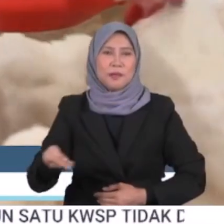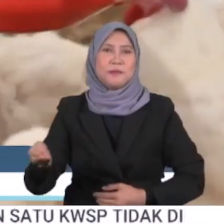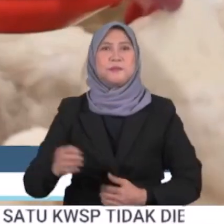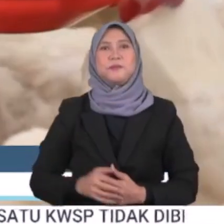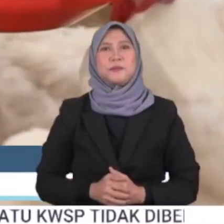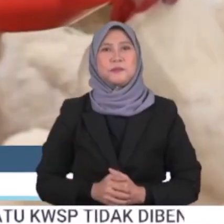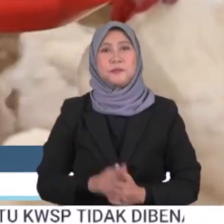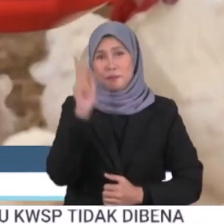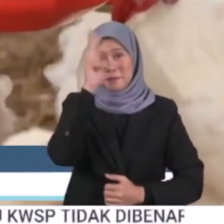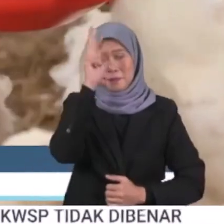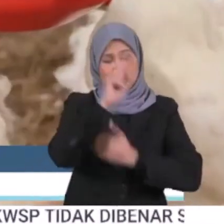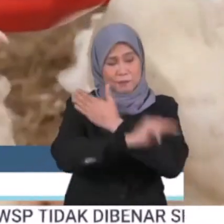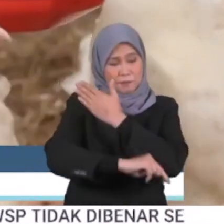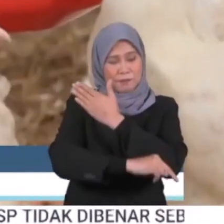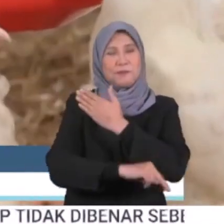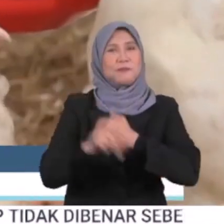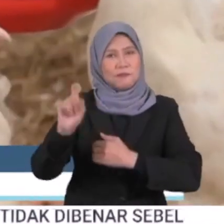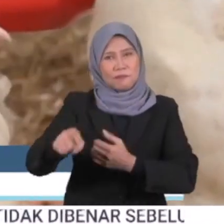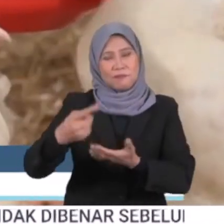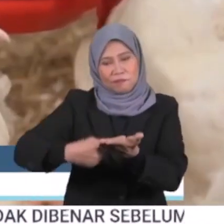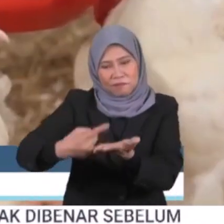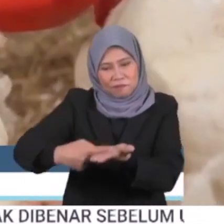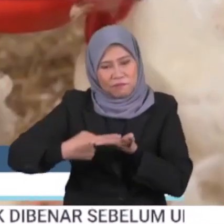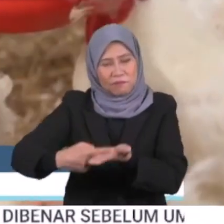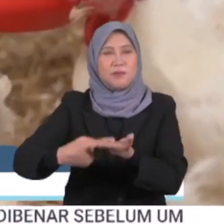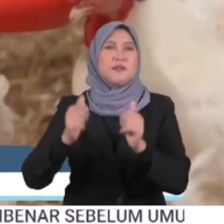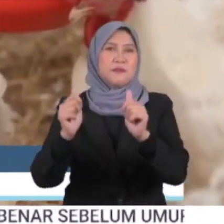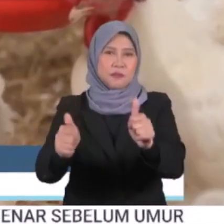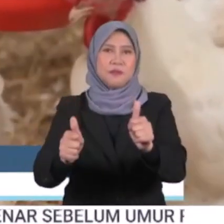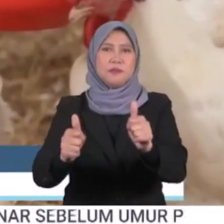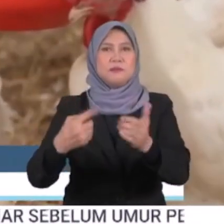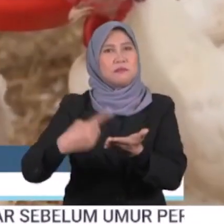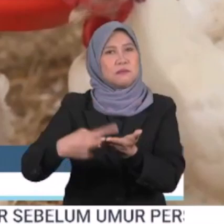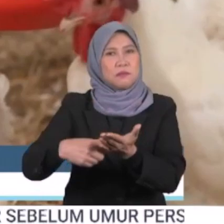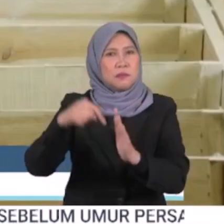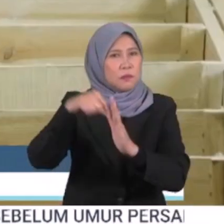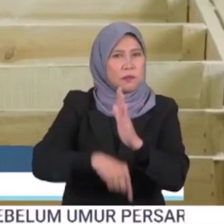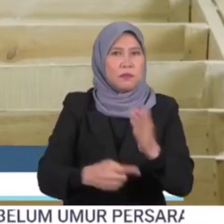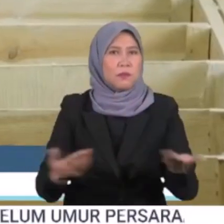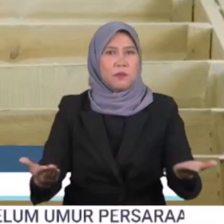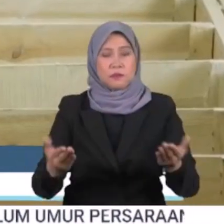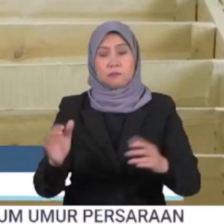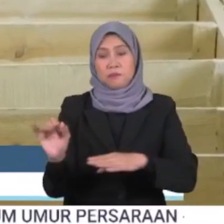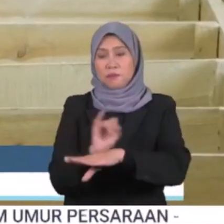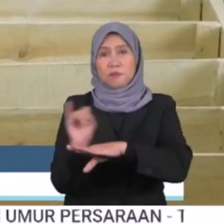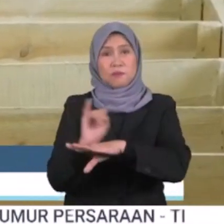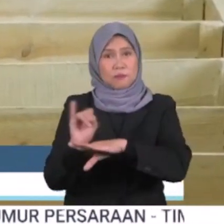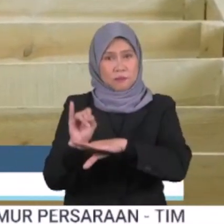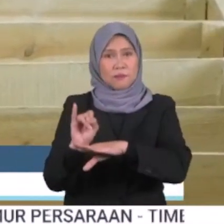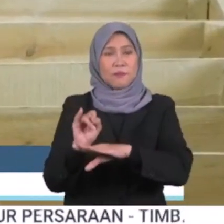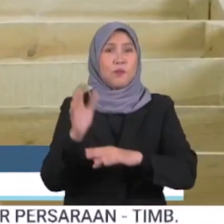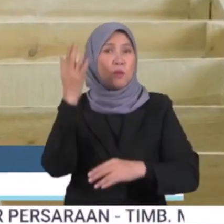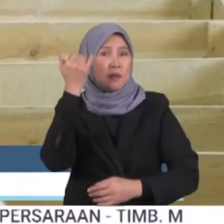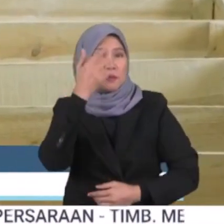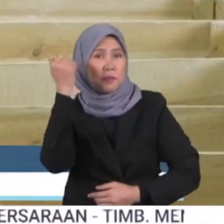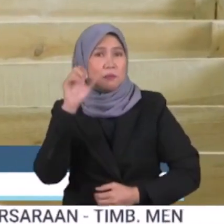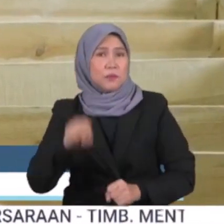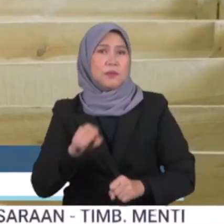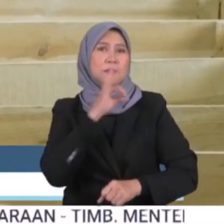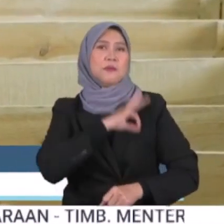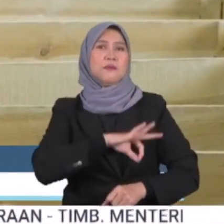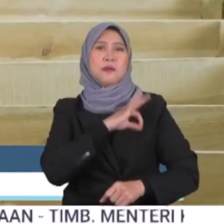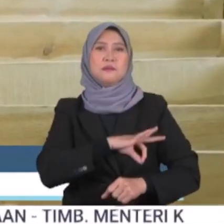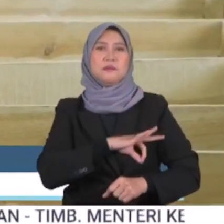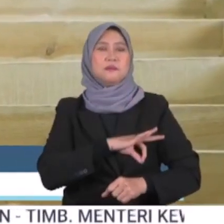Kerajaan negeri bagaimanapun perlu mengadakan perbincangan terlebih dahulu khususnya dengan pemain-pemain industri supaya ia dapat